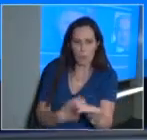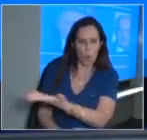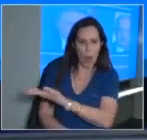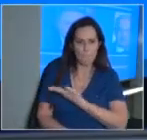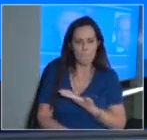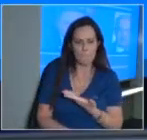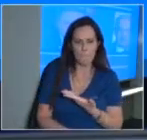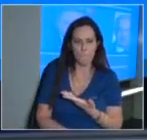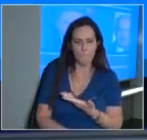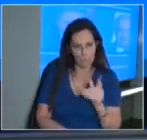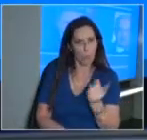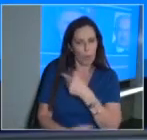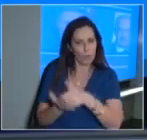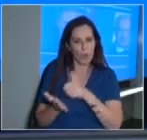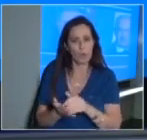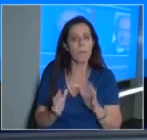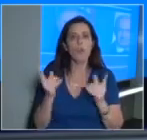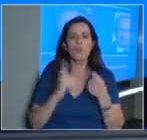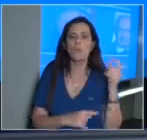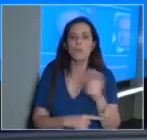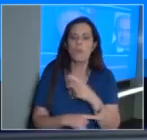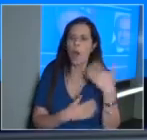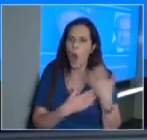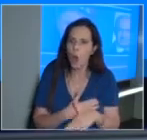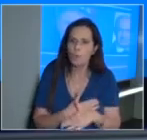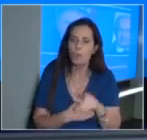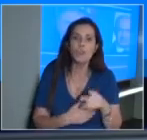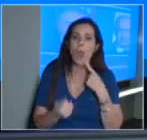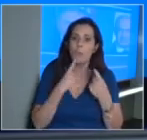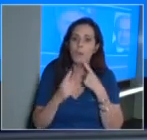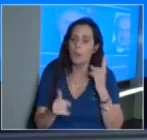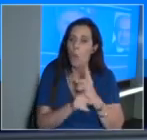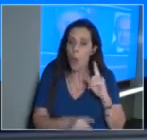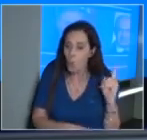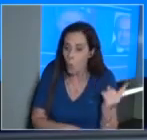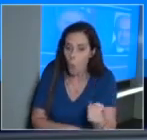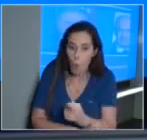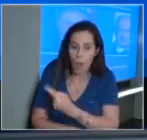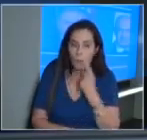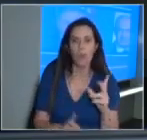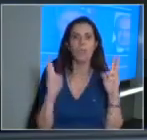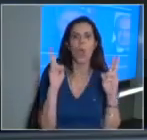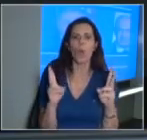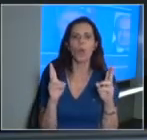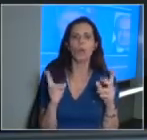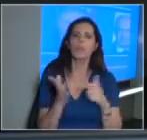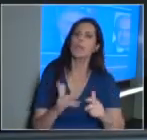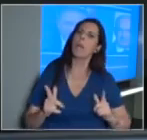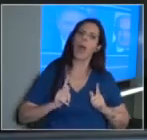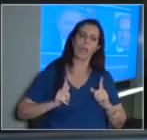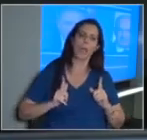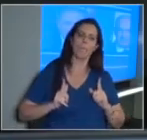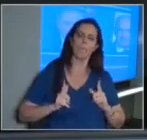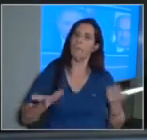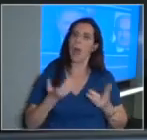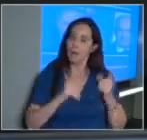ומתן עקבי עם כל השותפים האחרים. מה שקורה בשבוע וחצי האחרונים זה שהמסע ומתן מול כל השותפים כרגע עומד, כי מחכים,